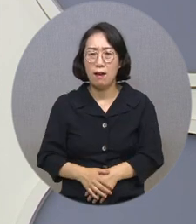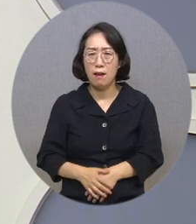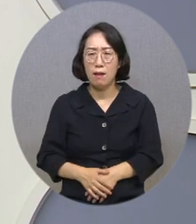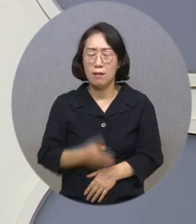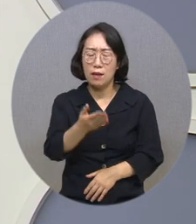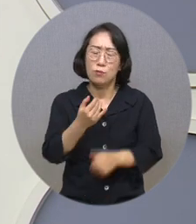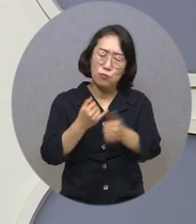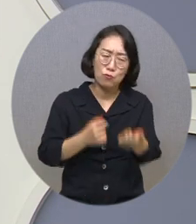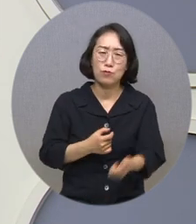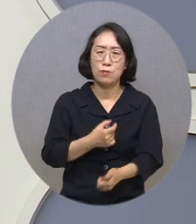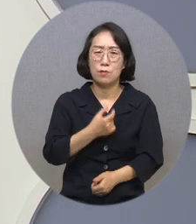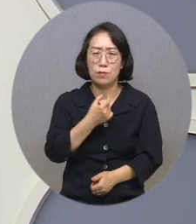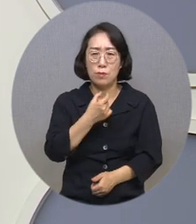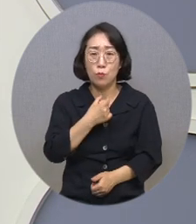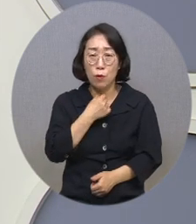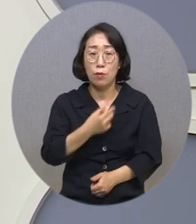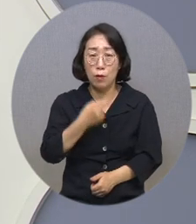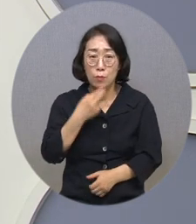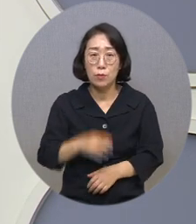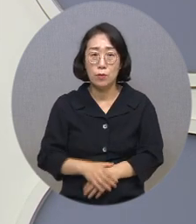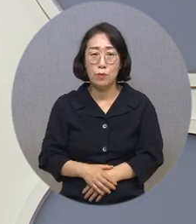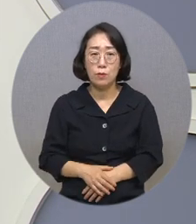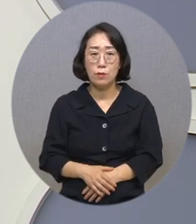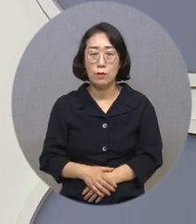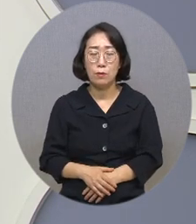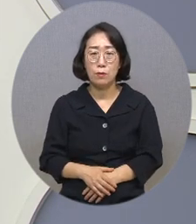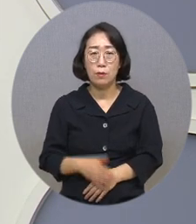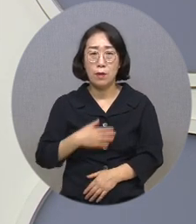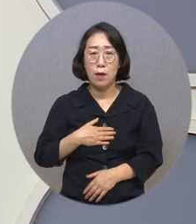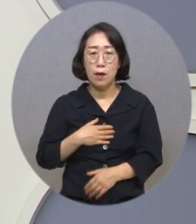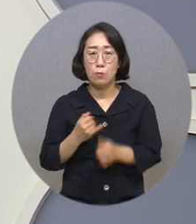저희 집사람이 사실은 한 5년 전에 췌장암으로